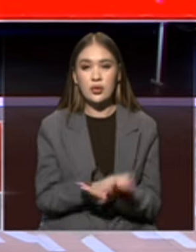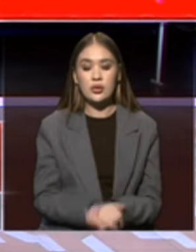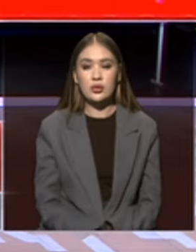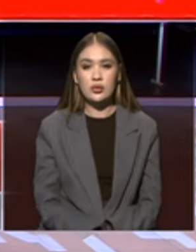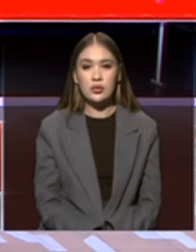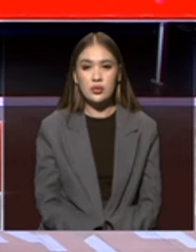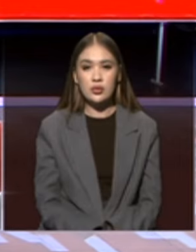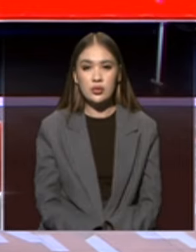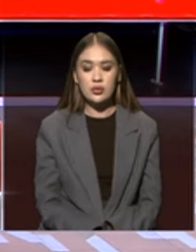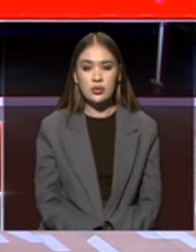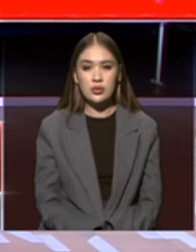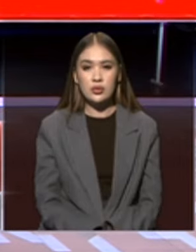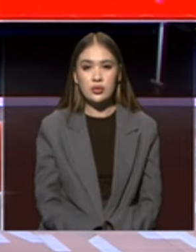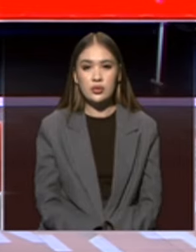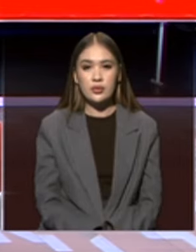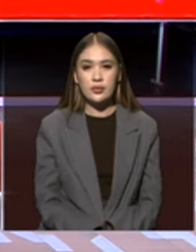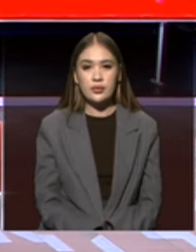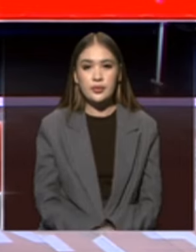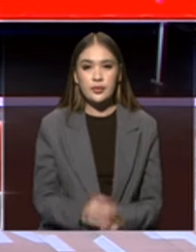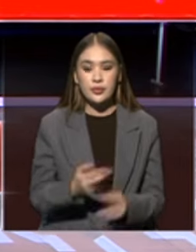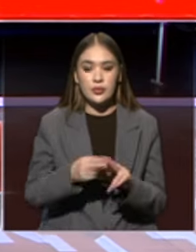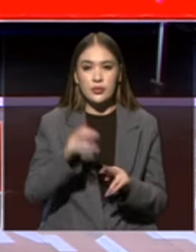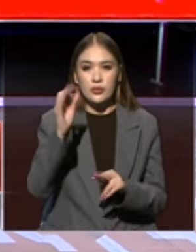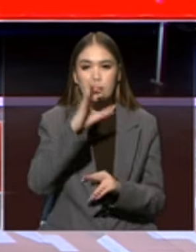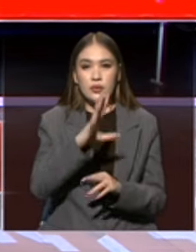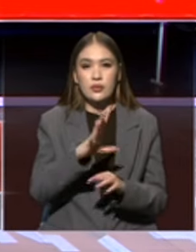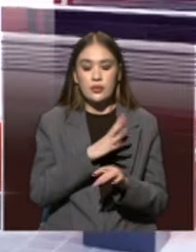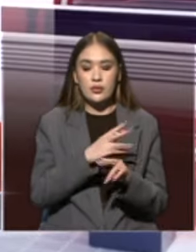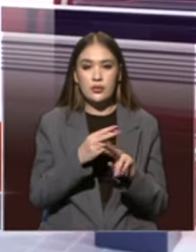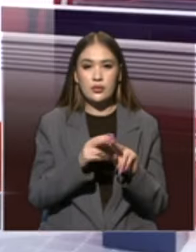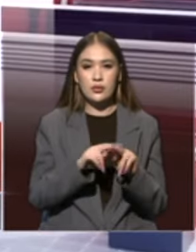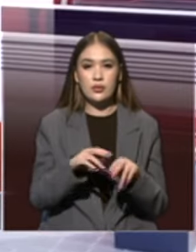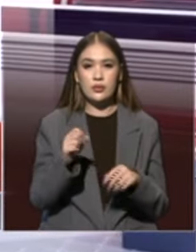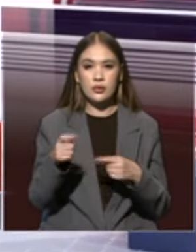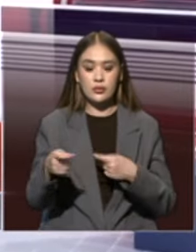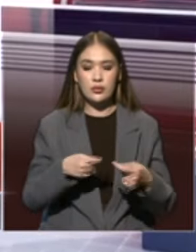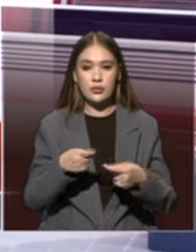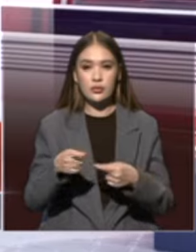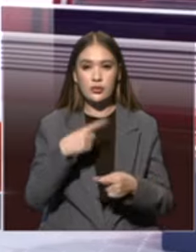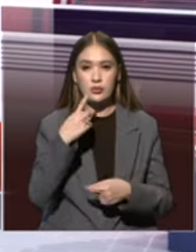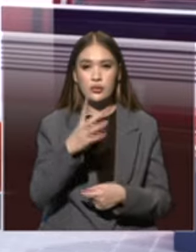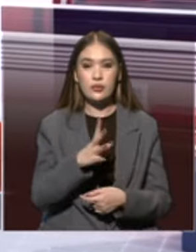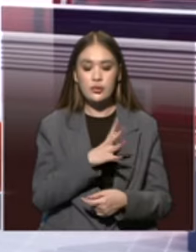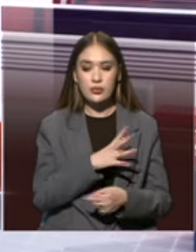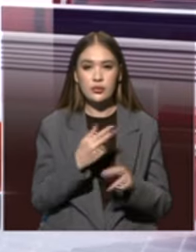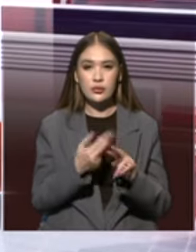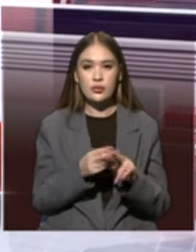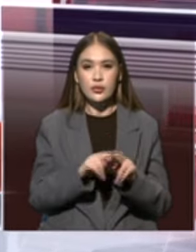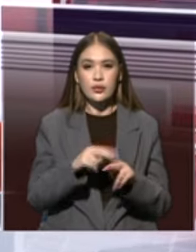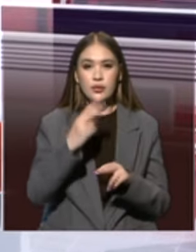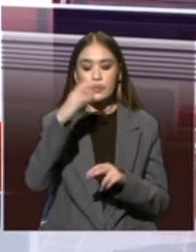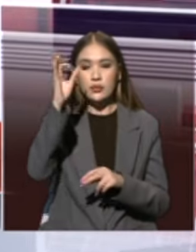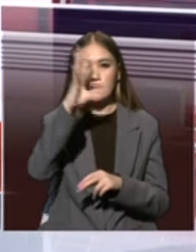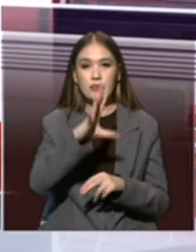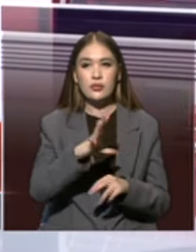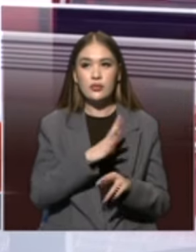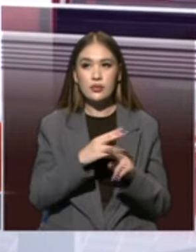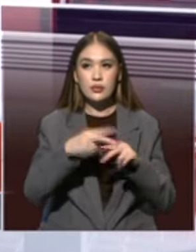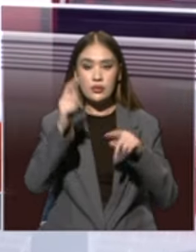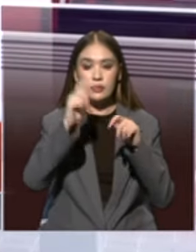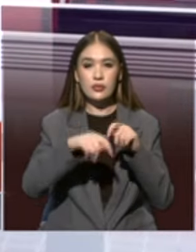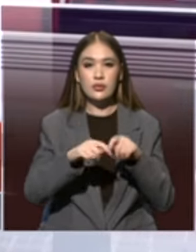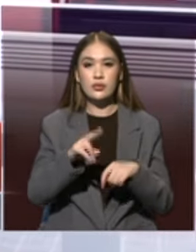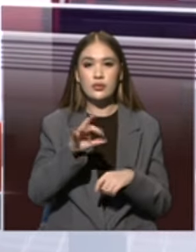Бұл жерде енді жергілікті билікпен мысалы әкімдік дейміз ғой, мердігер мекемелер мысалы техобслуживающий компания